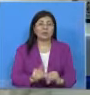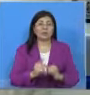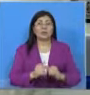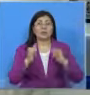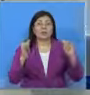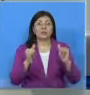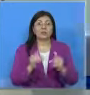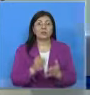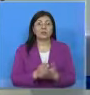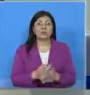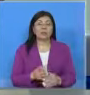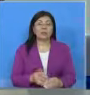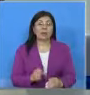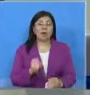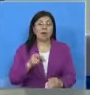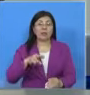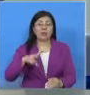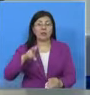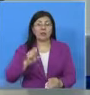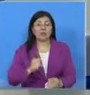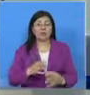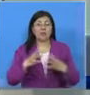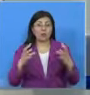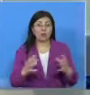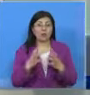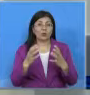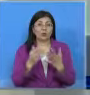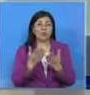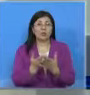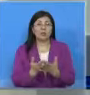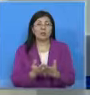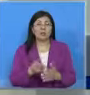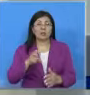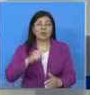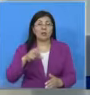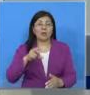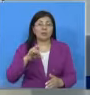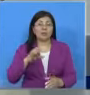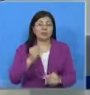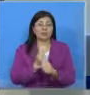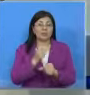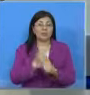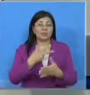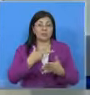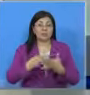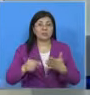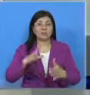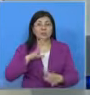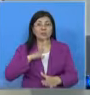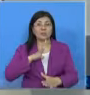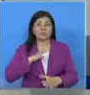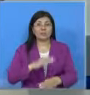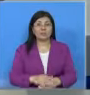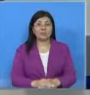бізге аяла қоры лазерлік, офтальмологиялық құрал сатып алды.